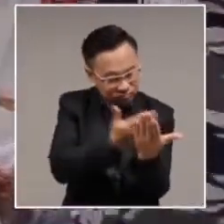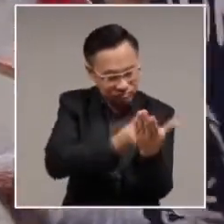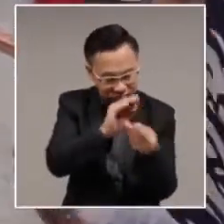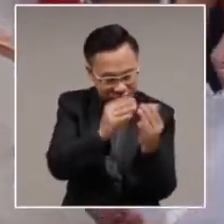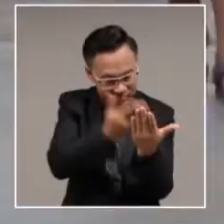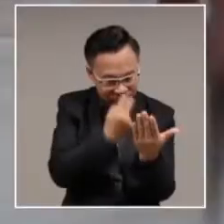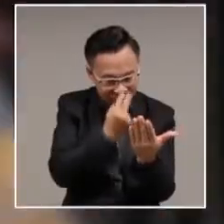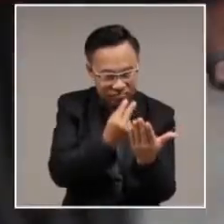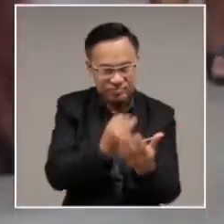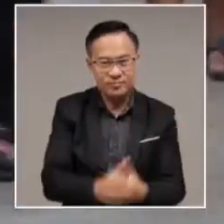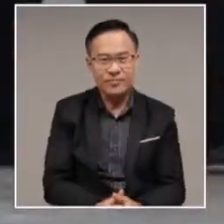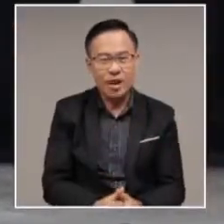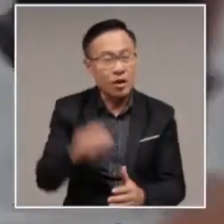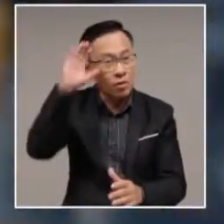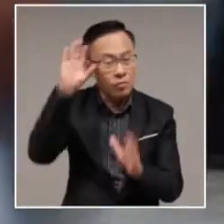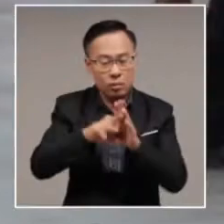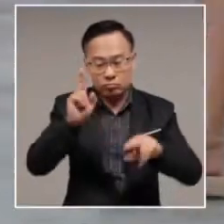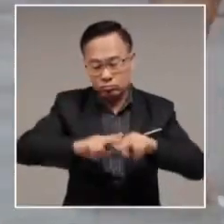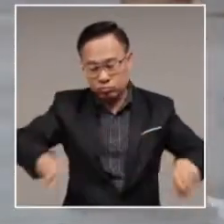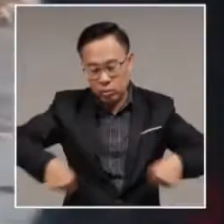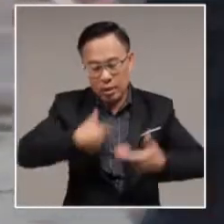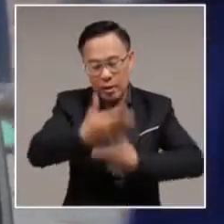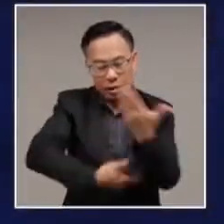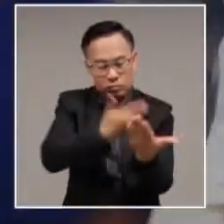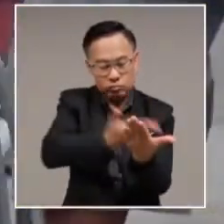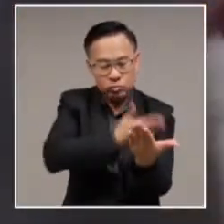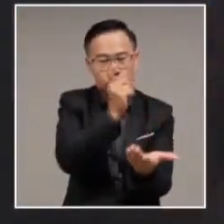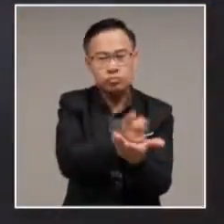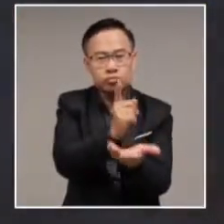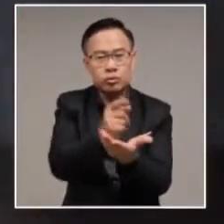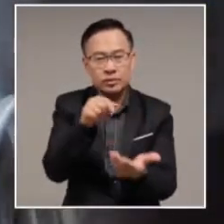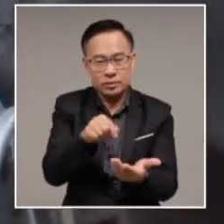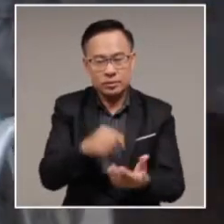เด็ดแล้วค่ะ พาพี่นุ้ยเข็นวีลแชร์ขายลอตเตอรี่ในตลาด